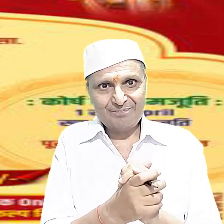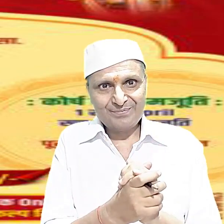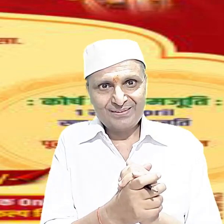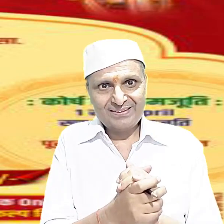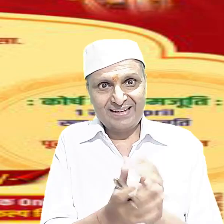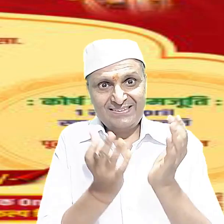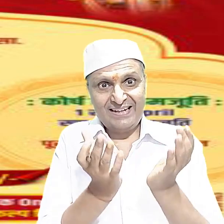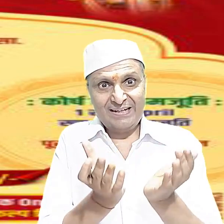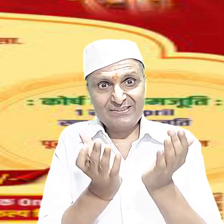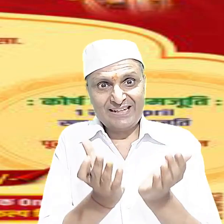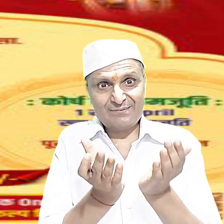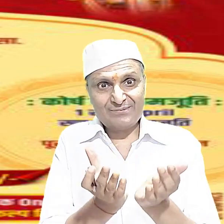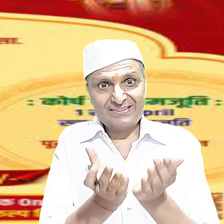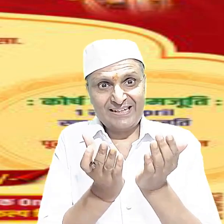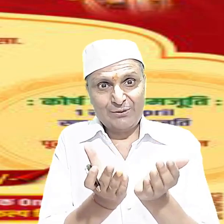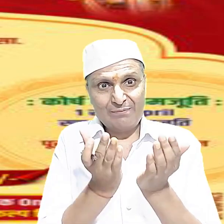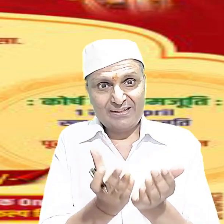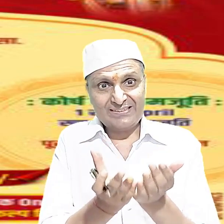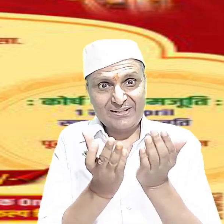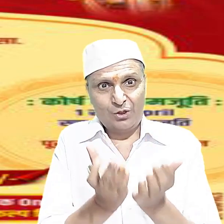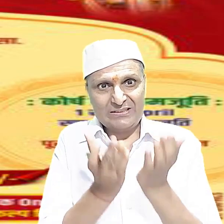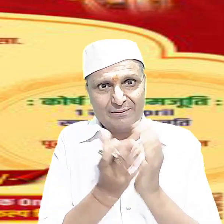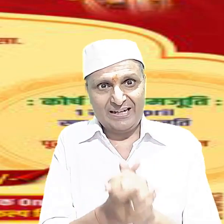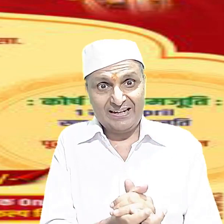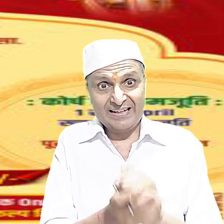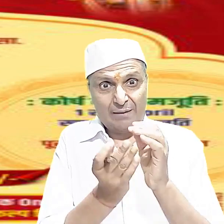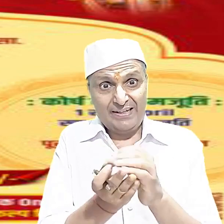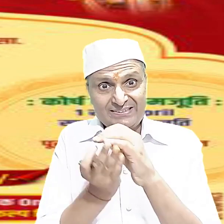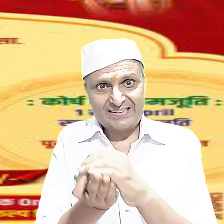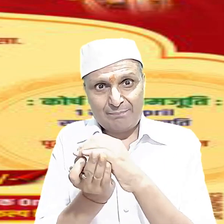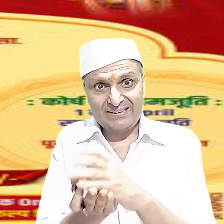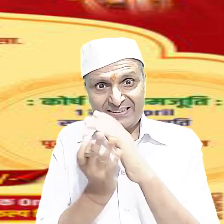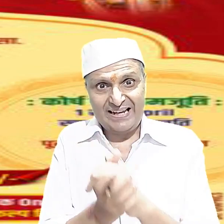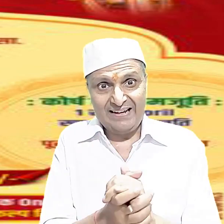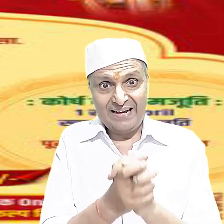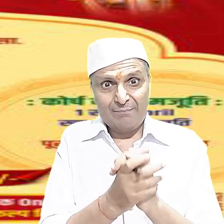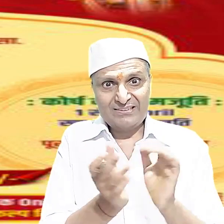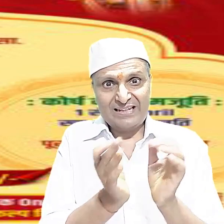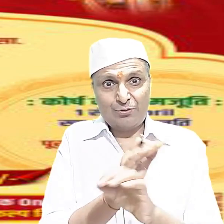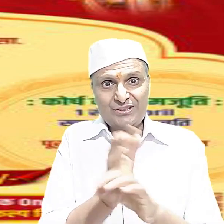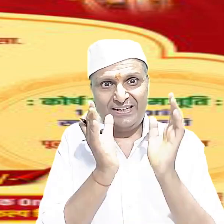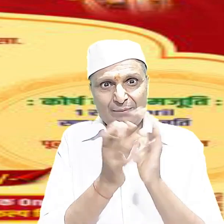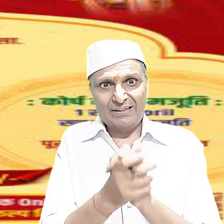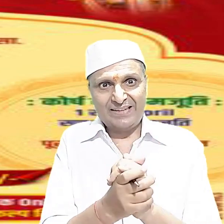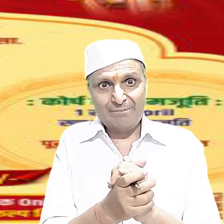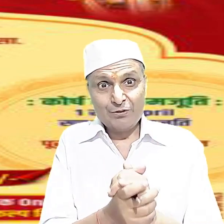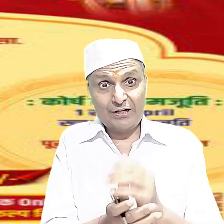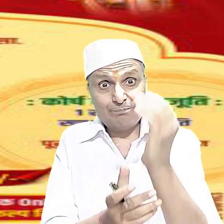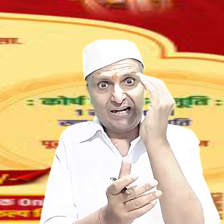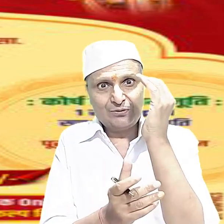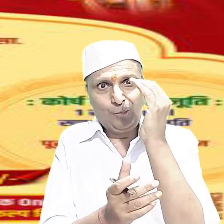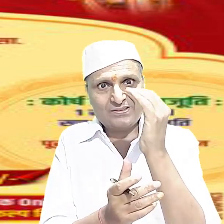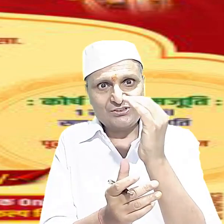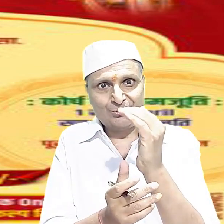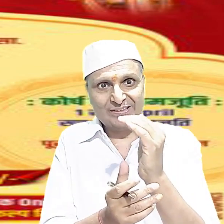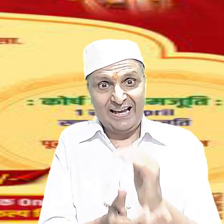हैं। क्या सीखा है हमने जैन धर्म से, जैन अनुयायी बनकर, जैन कुल बजार में कर, कि हम इस तरीके से बात करते हैं? हम इसके लिए कुछ नहीं कर पाते हैं क्योंकि